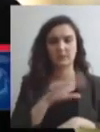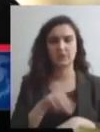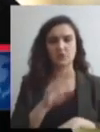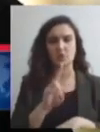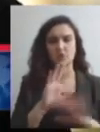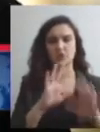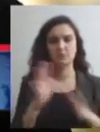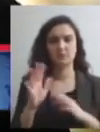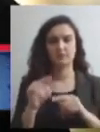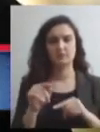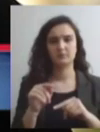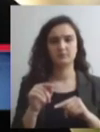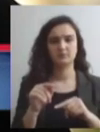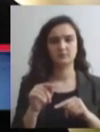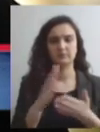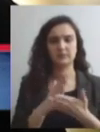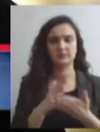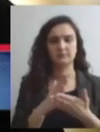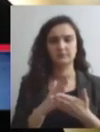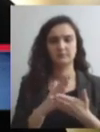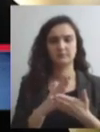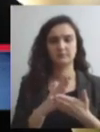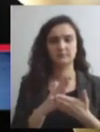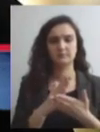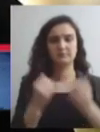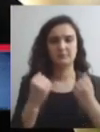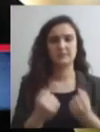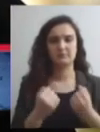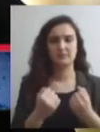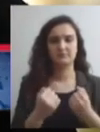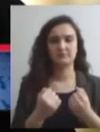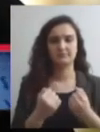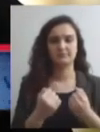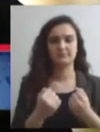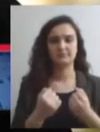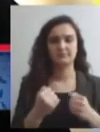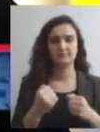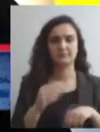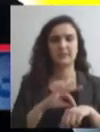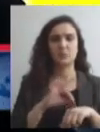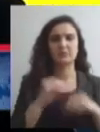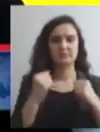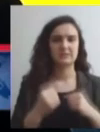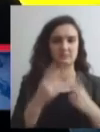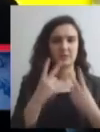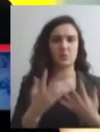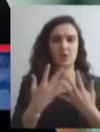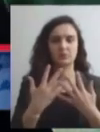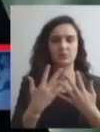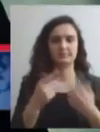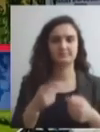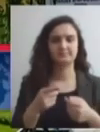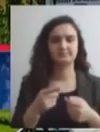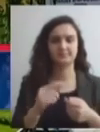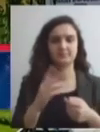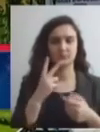შემთხვევა არის მძიმე, კლინიკურად მძიმედ გამოხატული